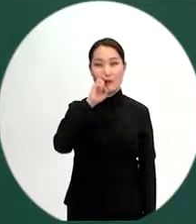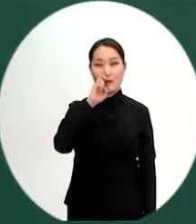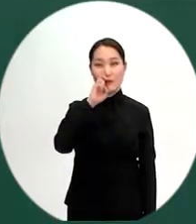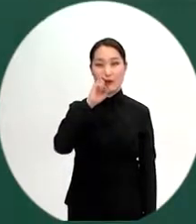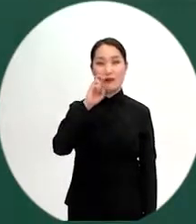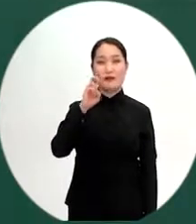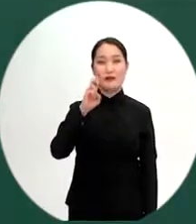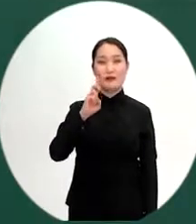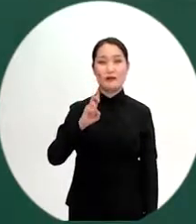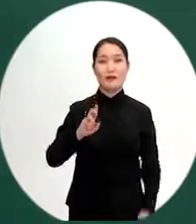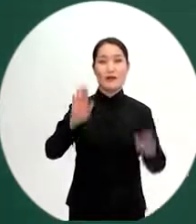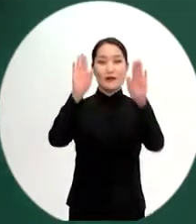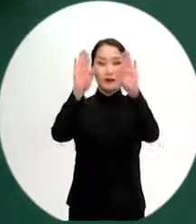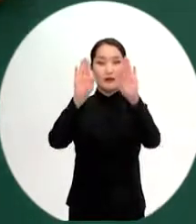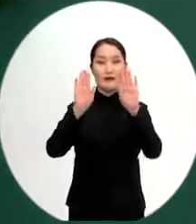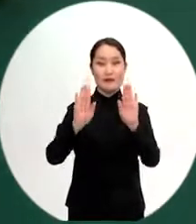бямб,